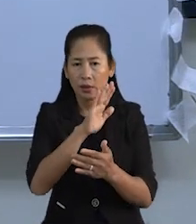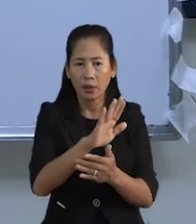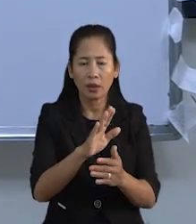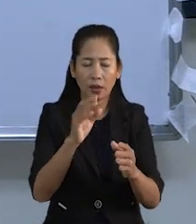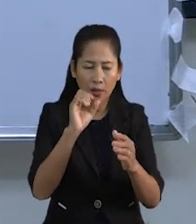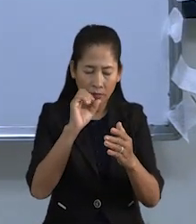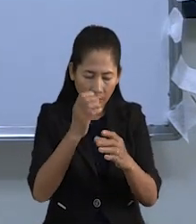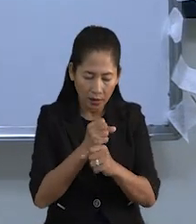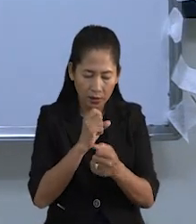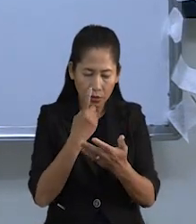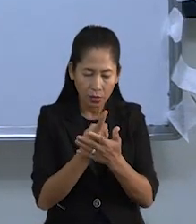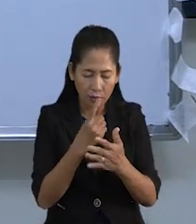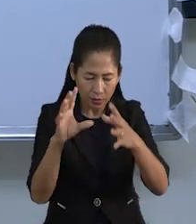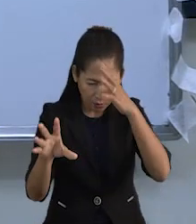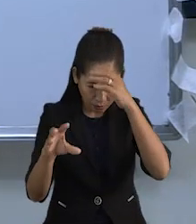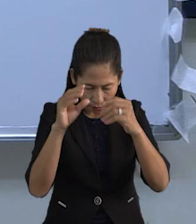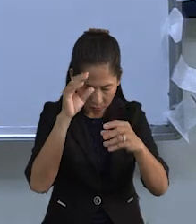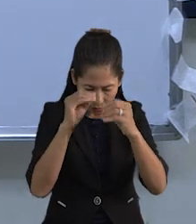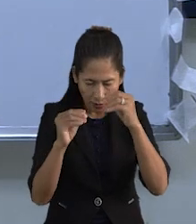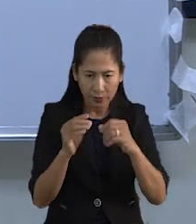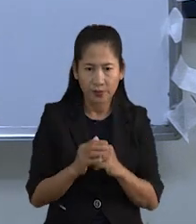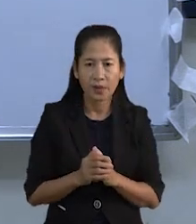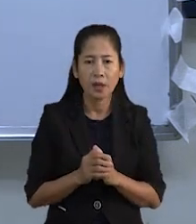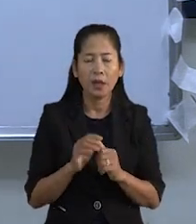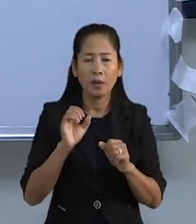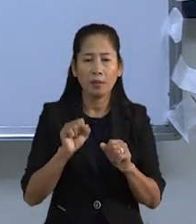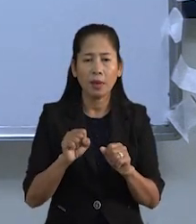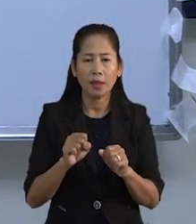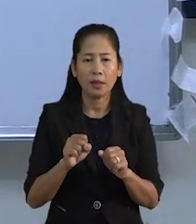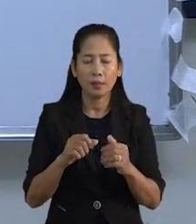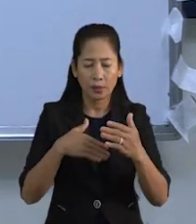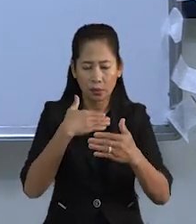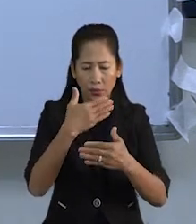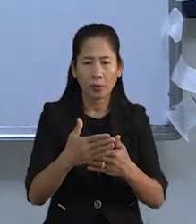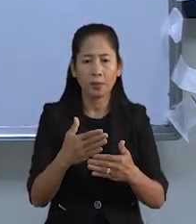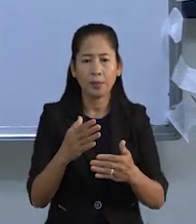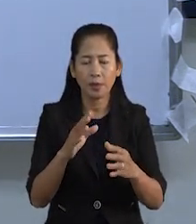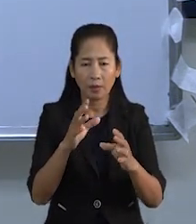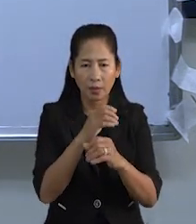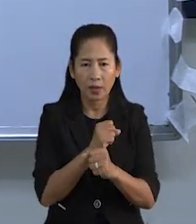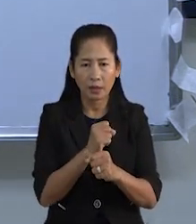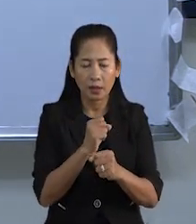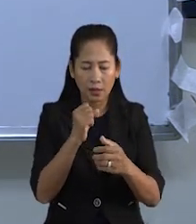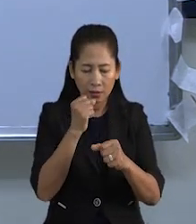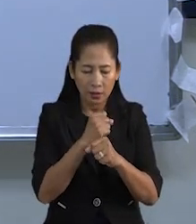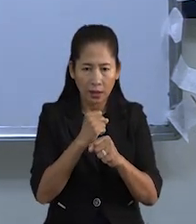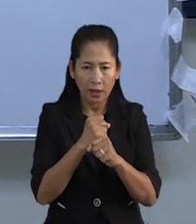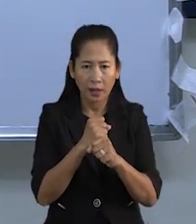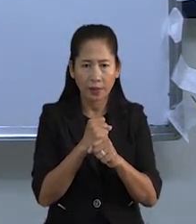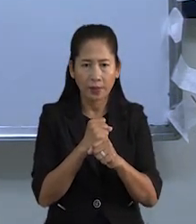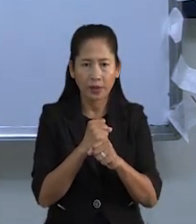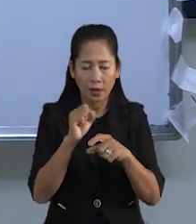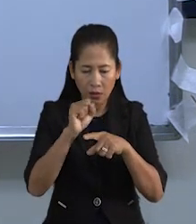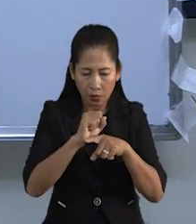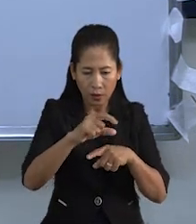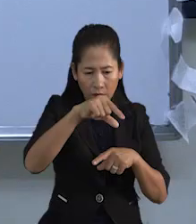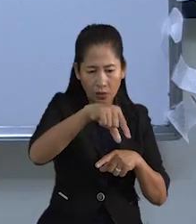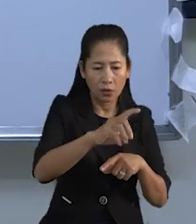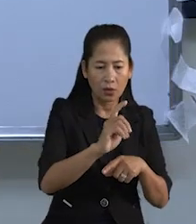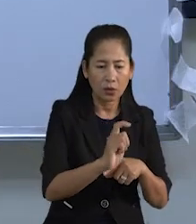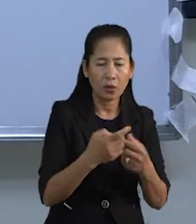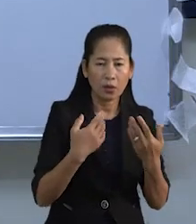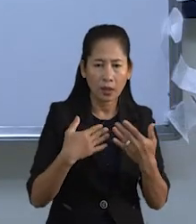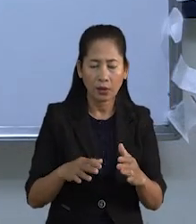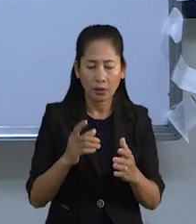ដែលបានចូលរួមក្នុងការរៀនសូត្របាទបន្ទាប់ពីយើងបានធ្វើកិច្ចការណាលំហាត់កលំហាត់ខ